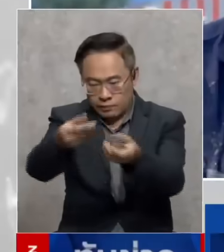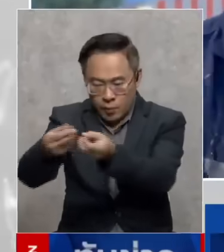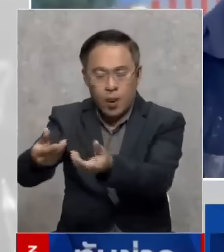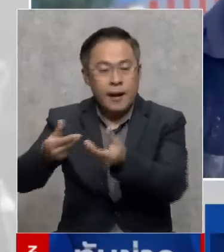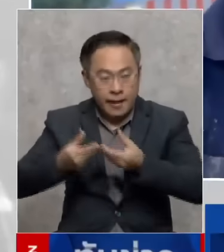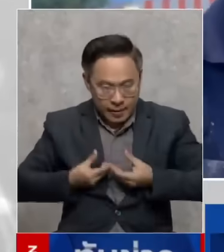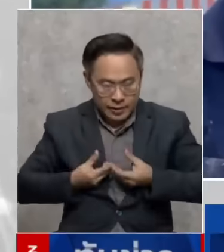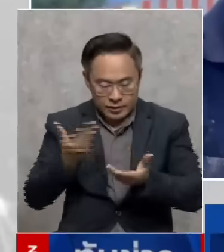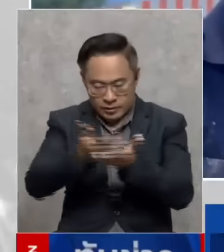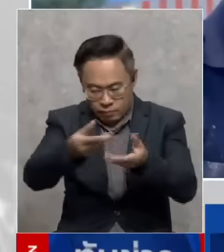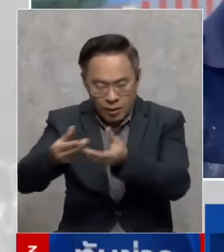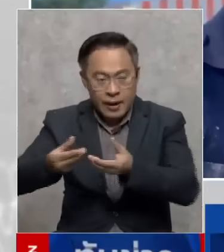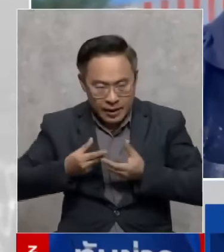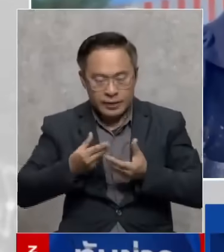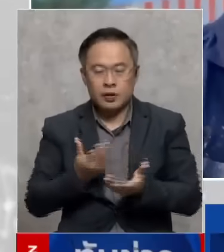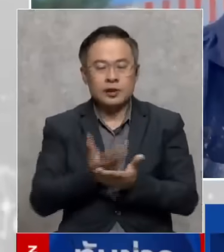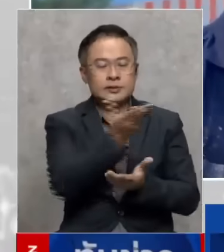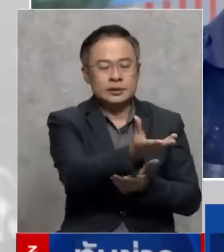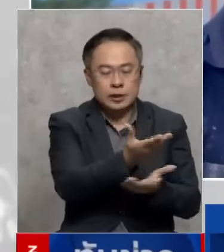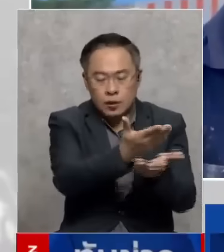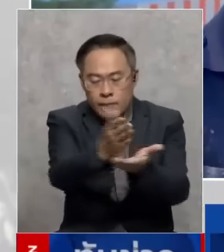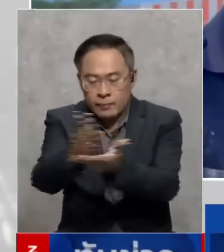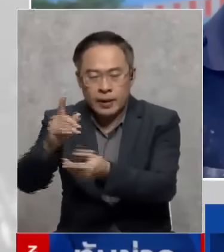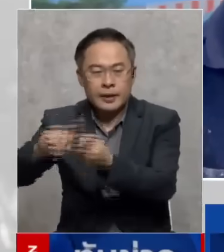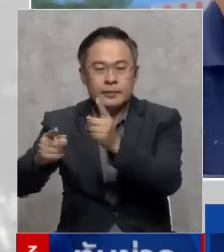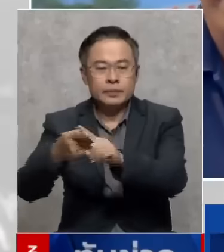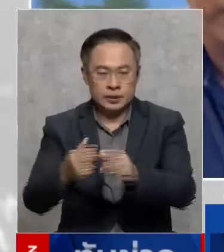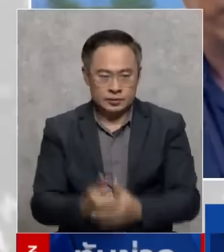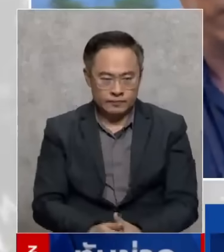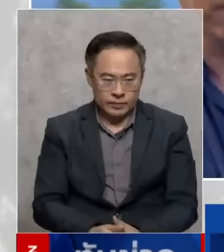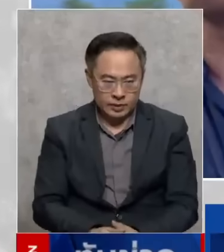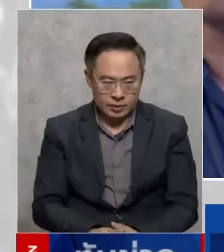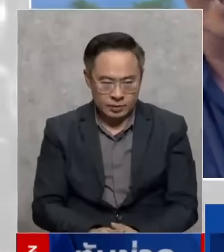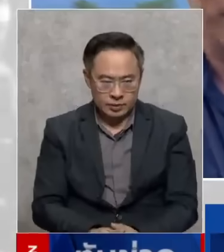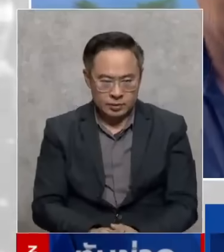มั้ยแล้ววันนี้จะไปไหนอ่ะจะไปให้เพื่อนที่ไหน